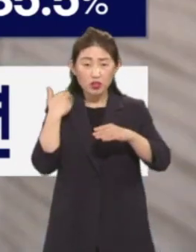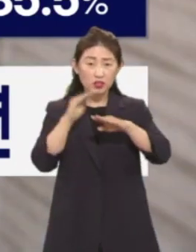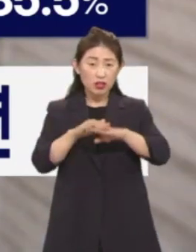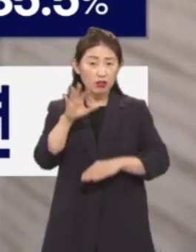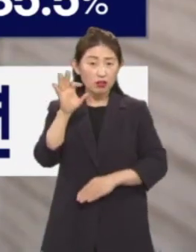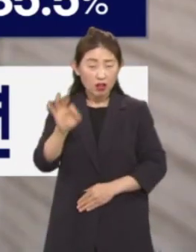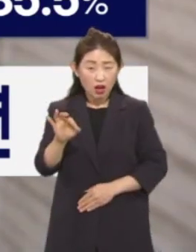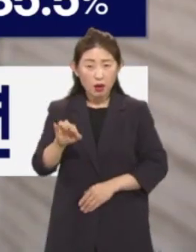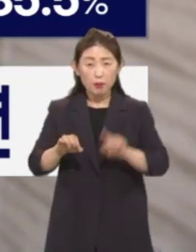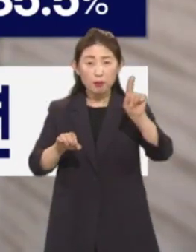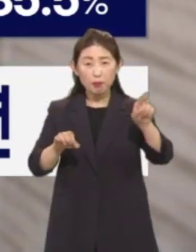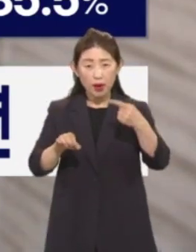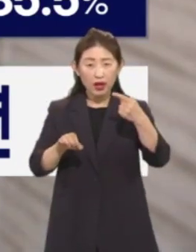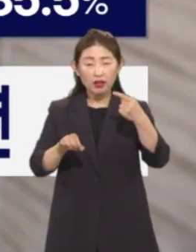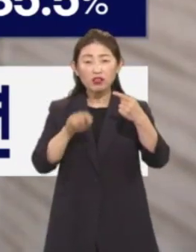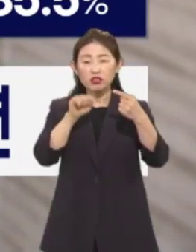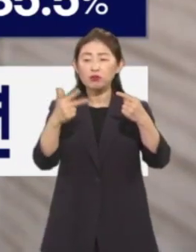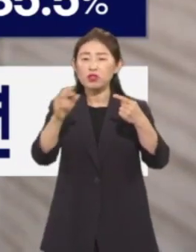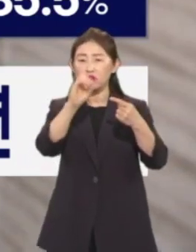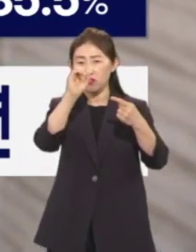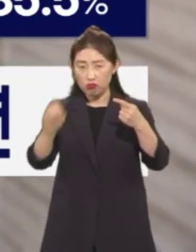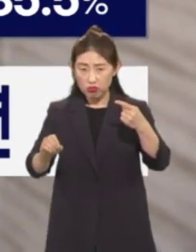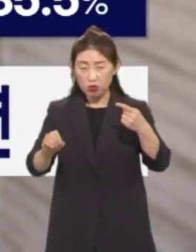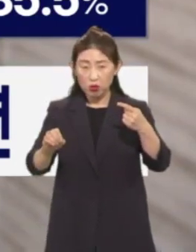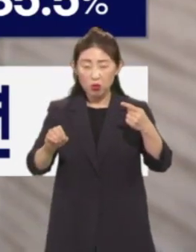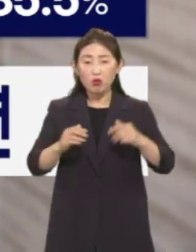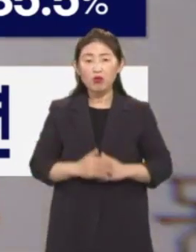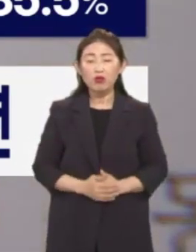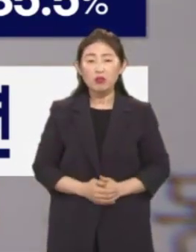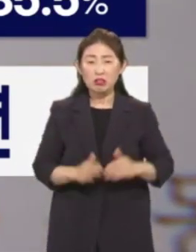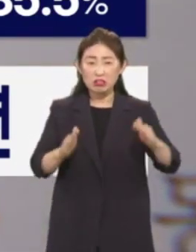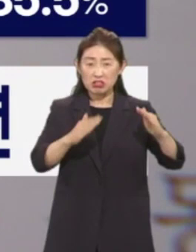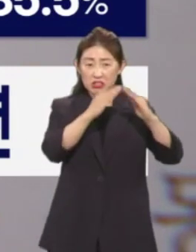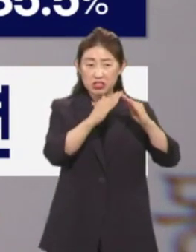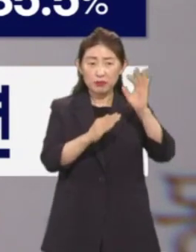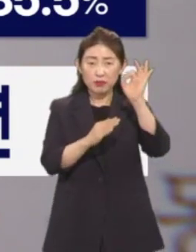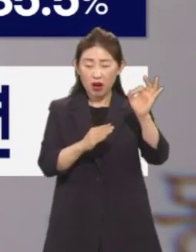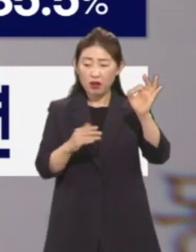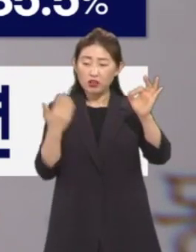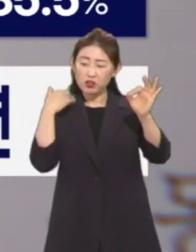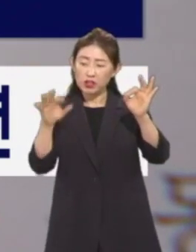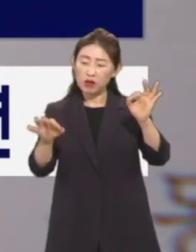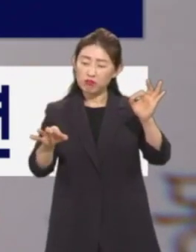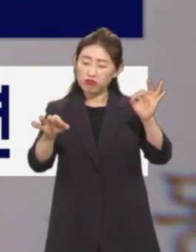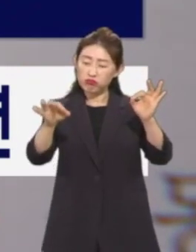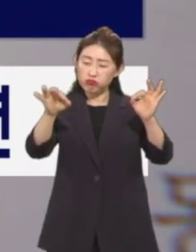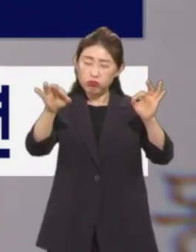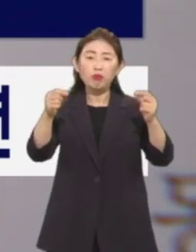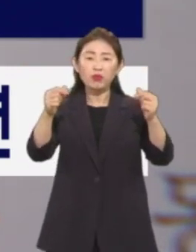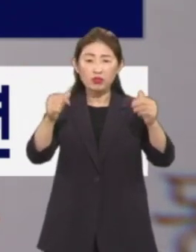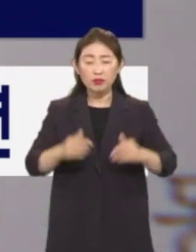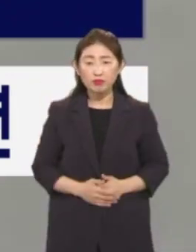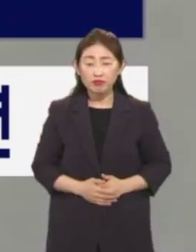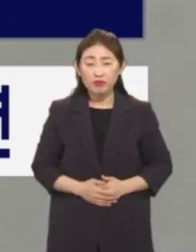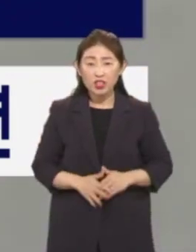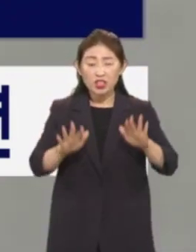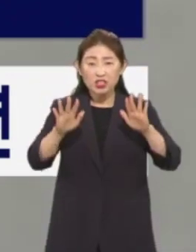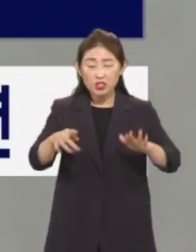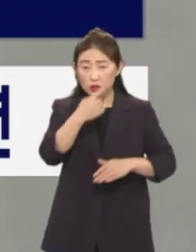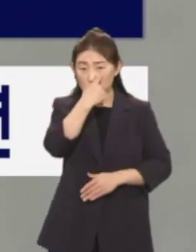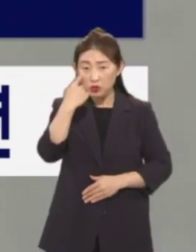전세가율도 100.7%에 달해 평균 전세값이 매매가에 육박했습니다. 대전시는 깡통전세와